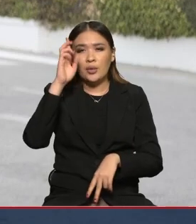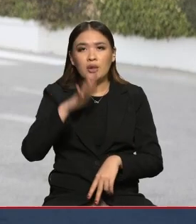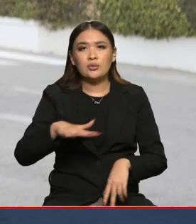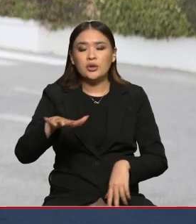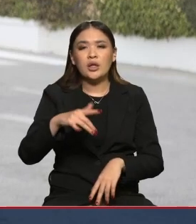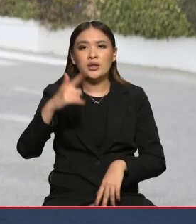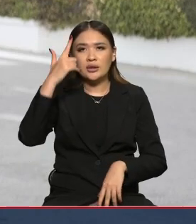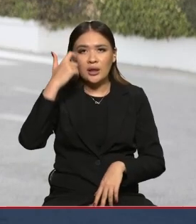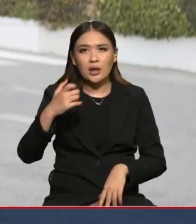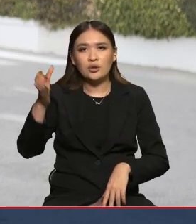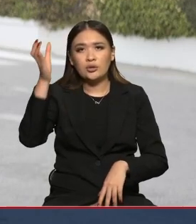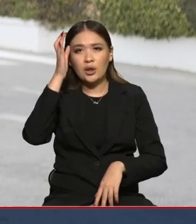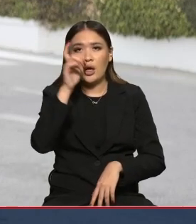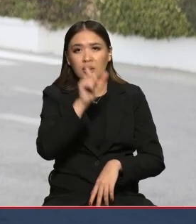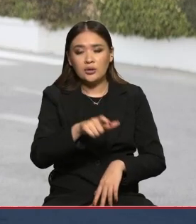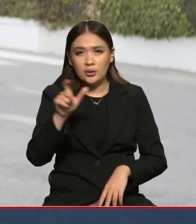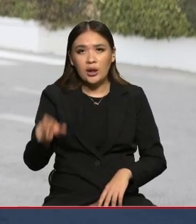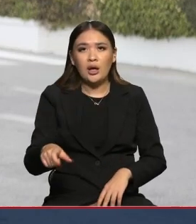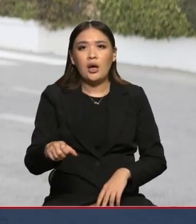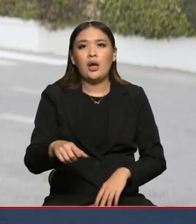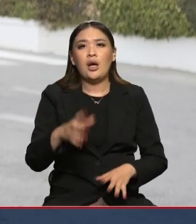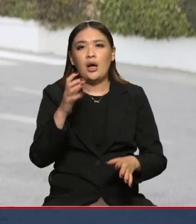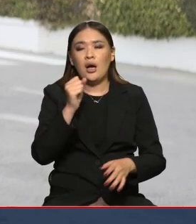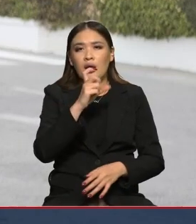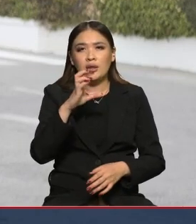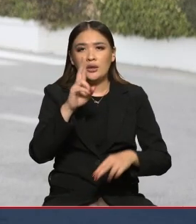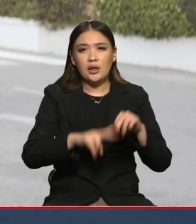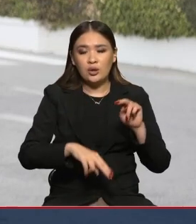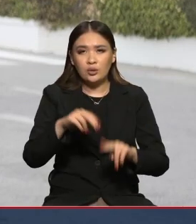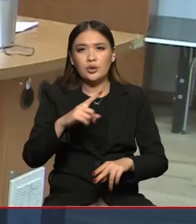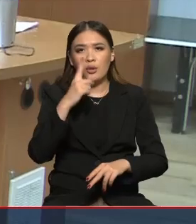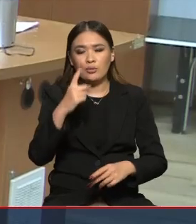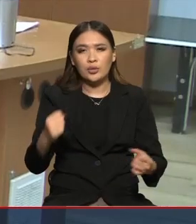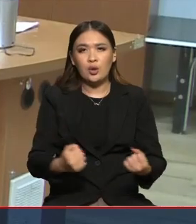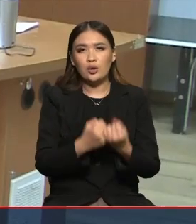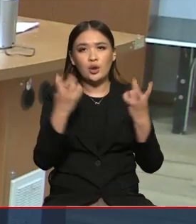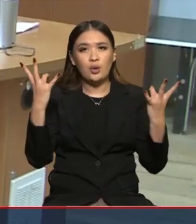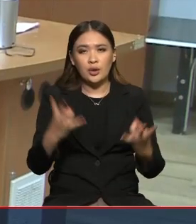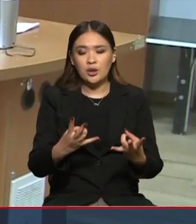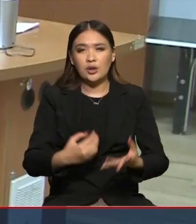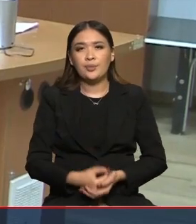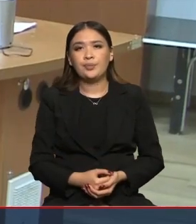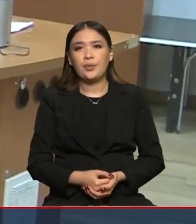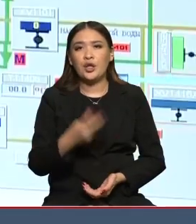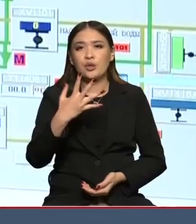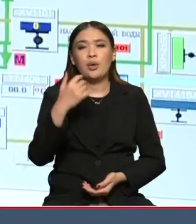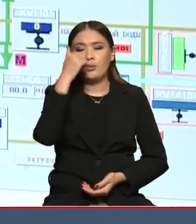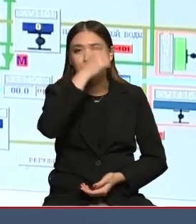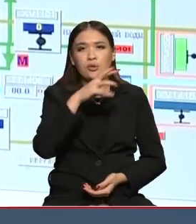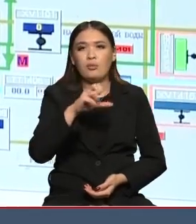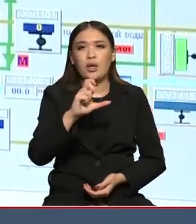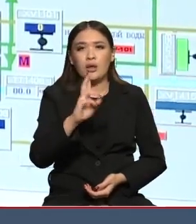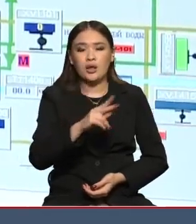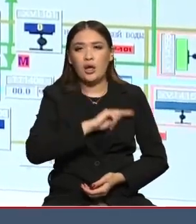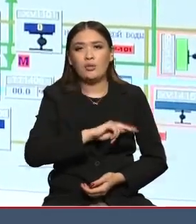оқыған жастар осы атом электростанциясын салуын біргісте қолдауы тиіс. Маяк реакторы 25 жыл жұмыс істеді. Қазірдің